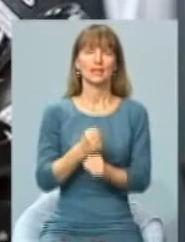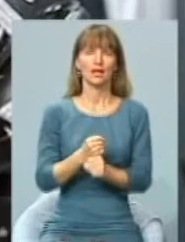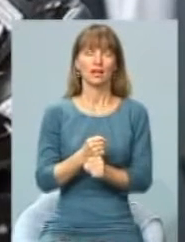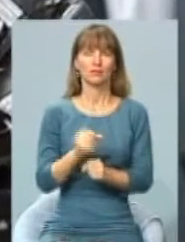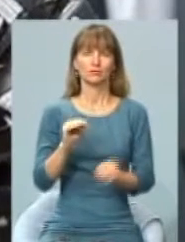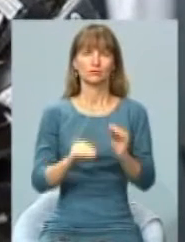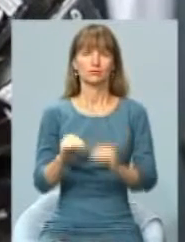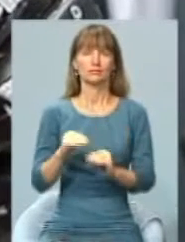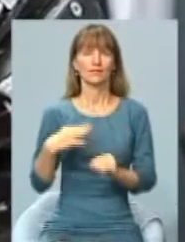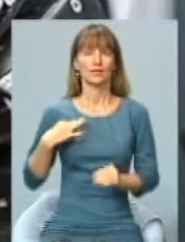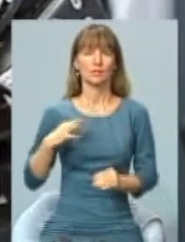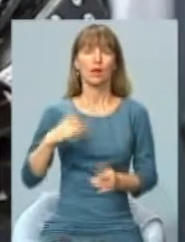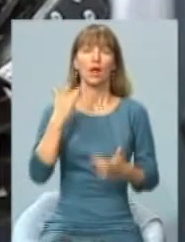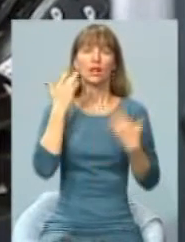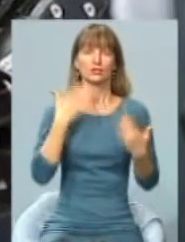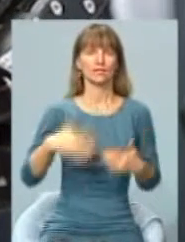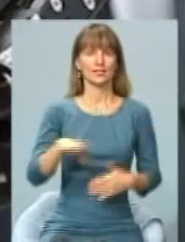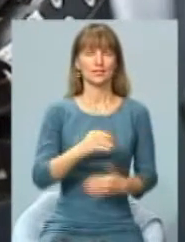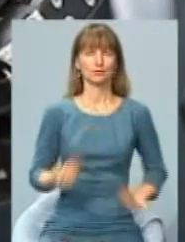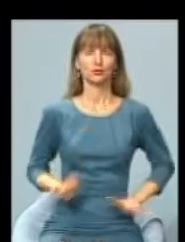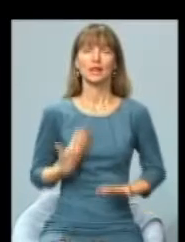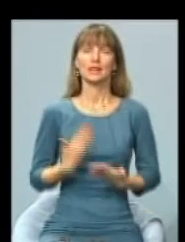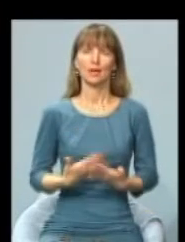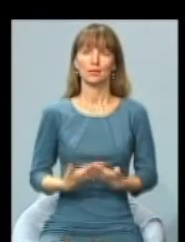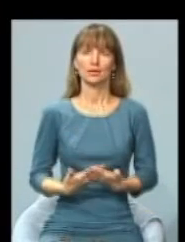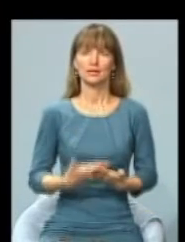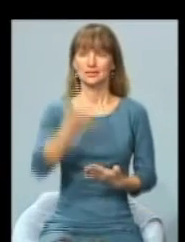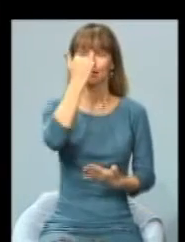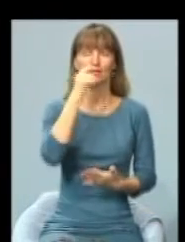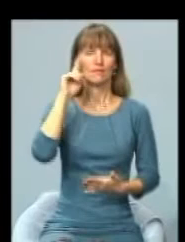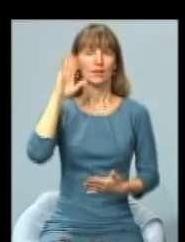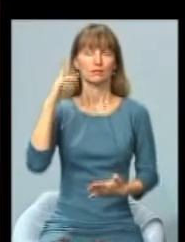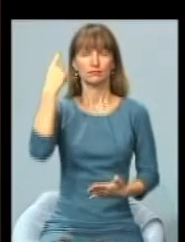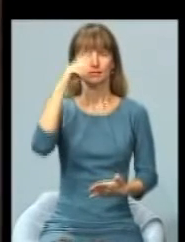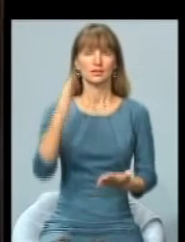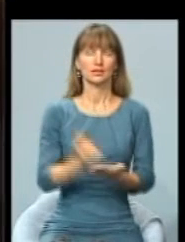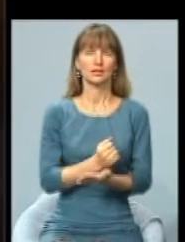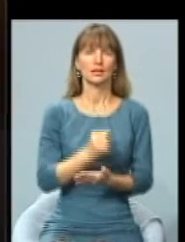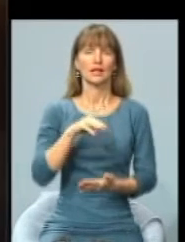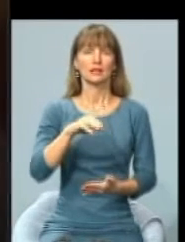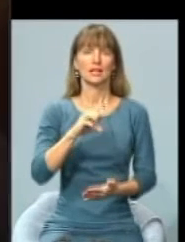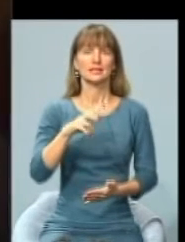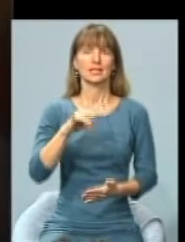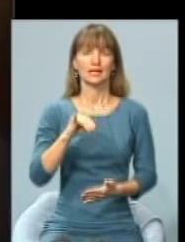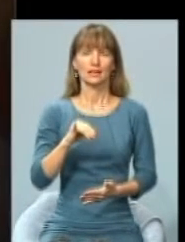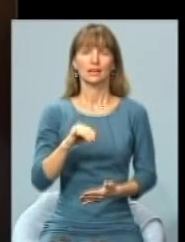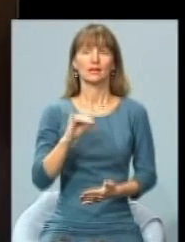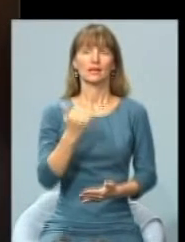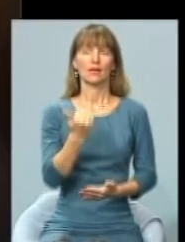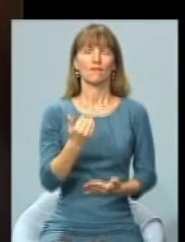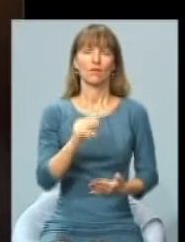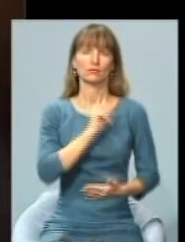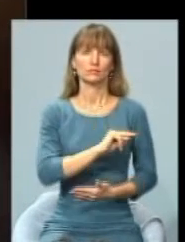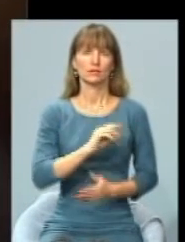чи речі, котрі полегшують усім життя. Наприклад, завдяки відомому винахіднику Ніколі Теслі і його науковим працям